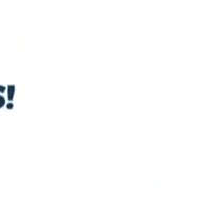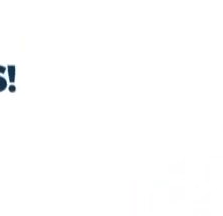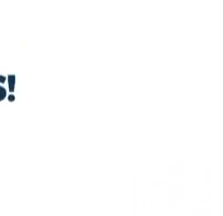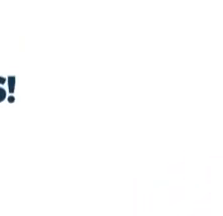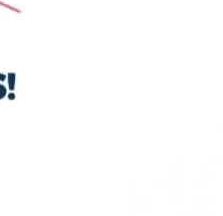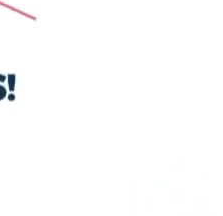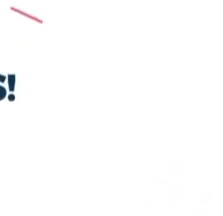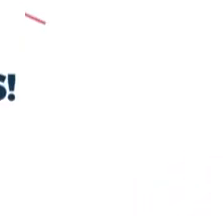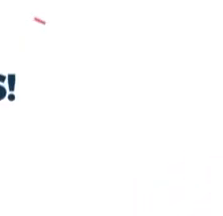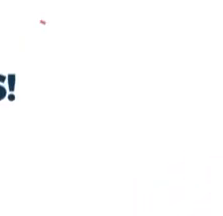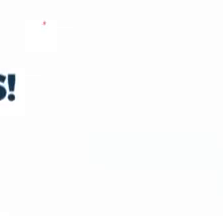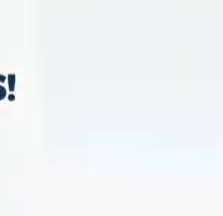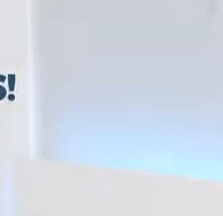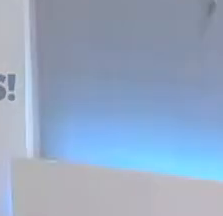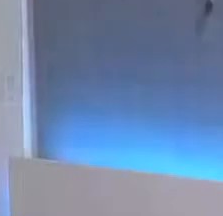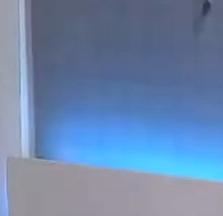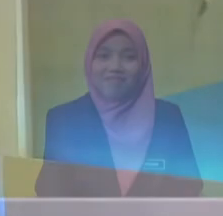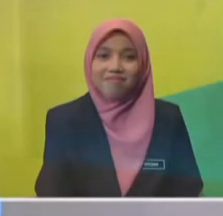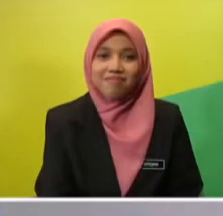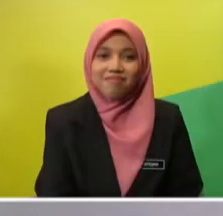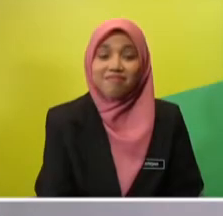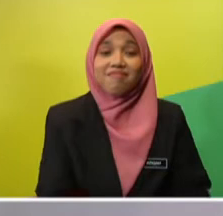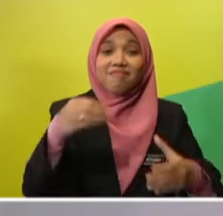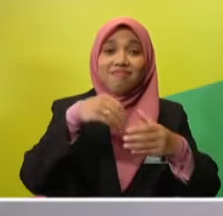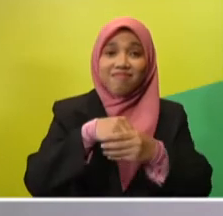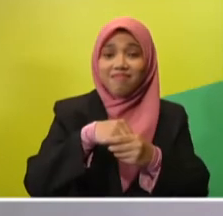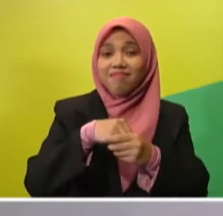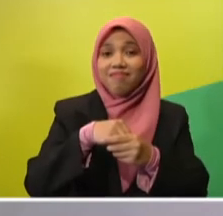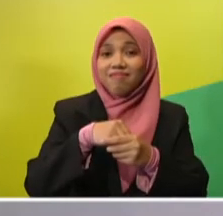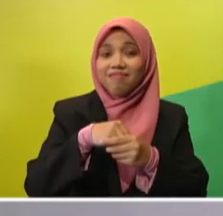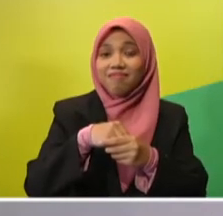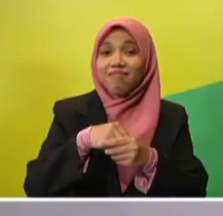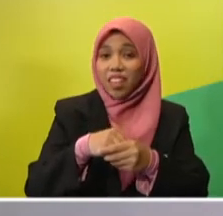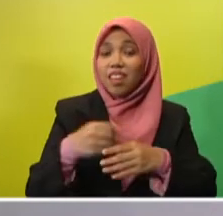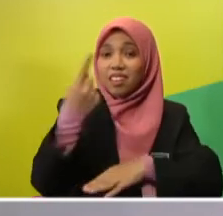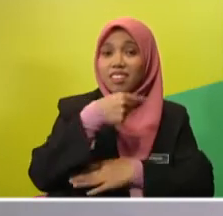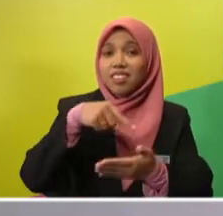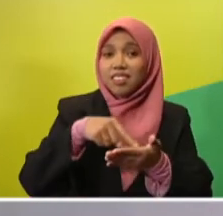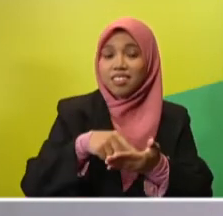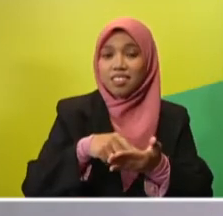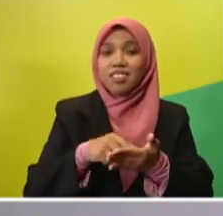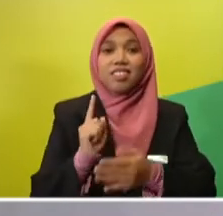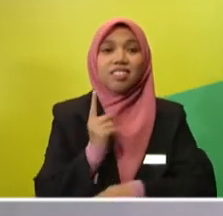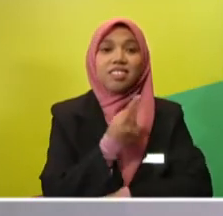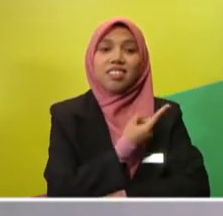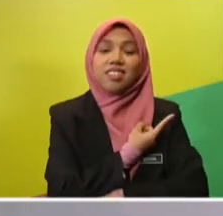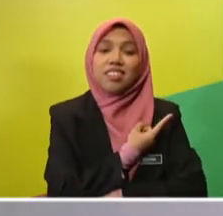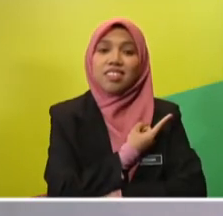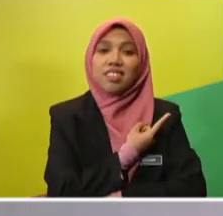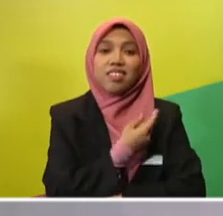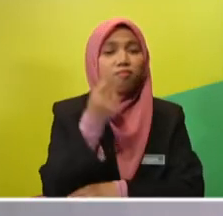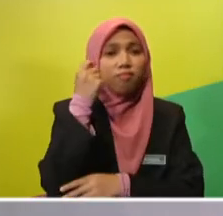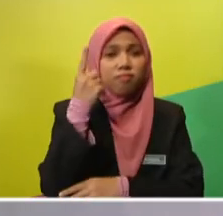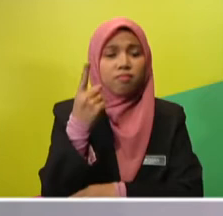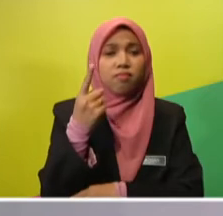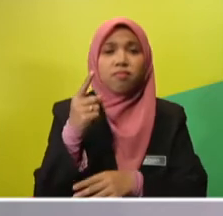Didik TV KPM. Dalam slot pendidikan khas hari ini, kita telah pun memahami tentang